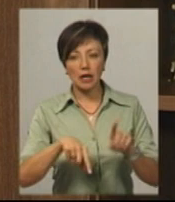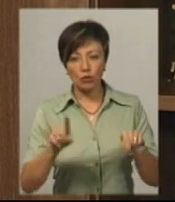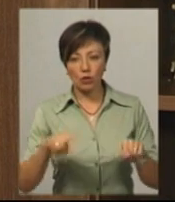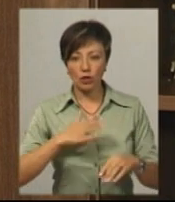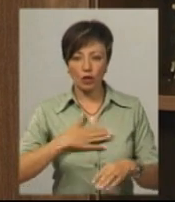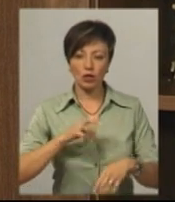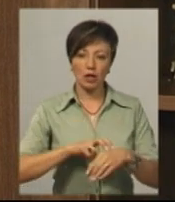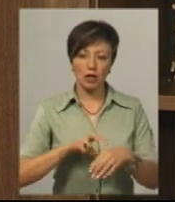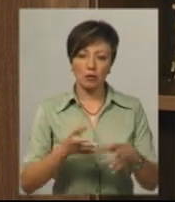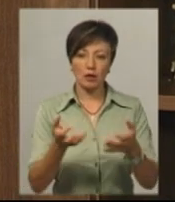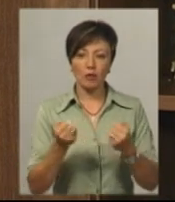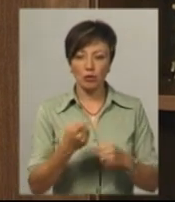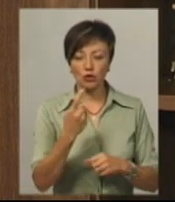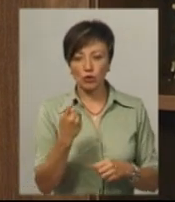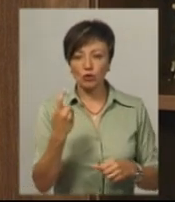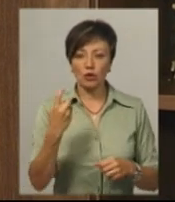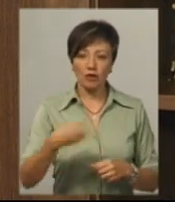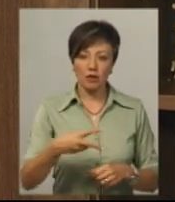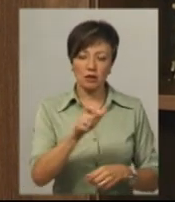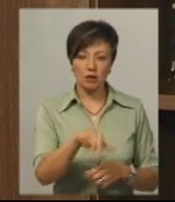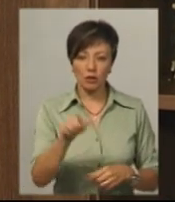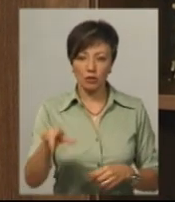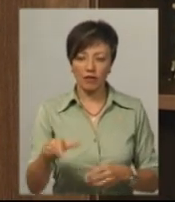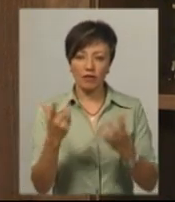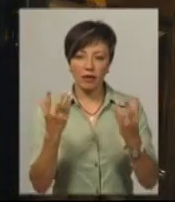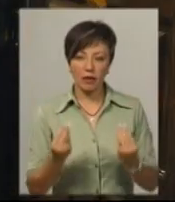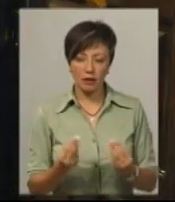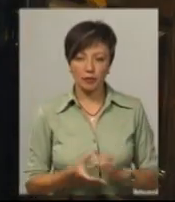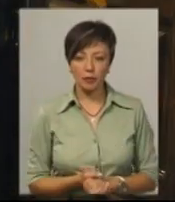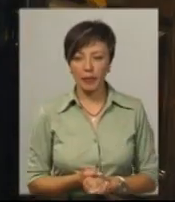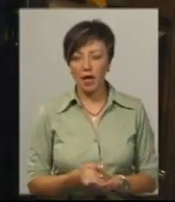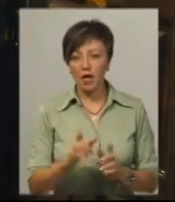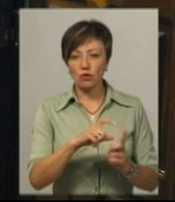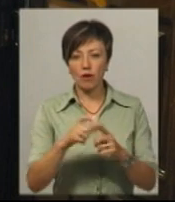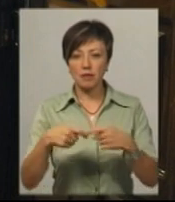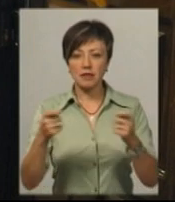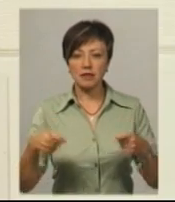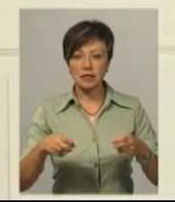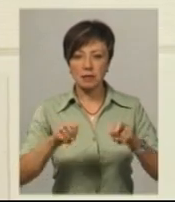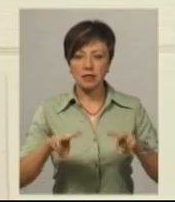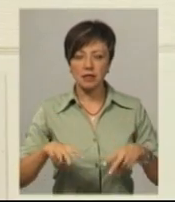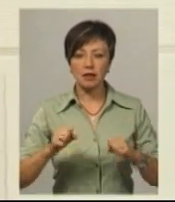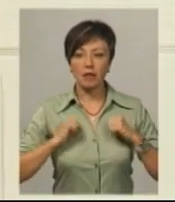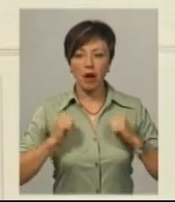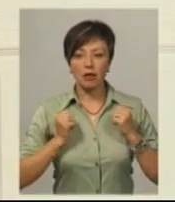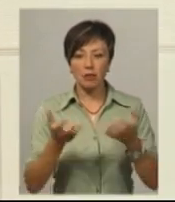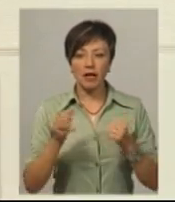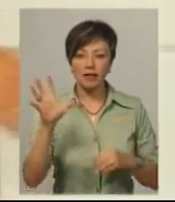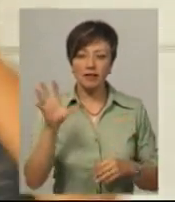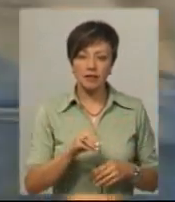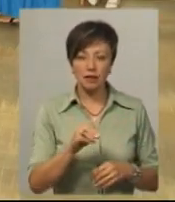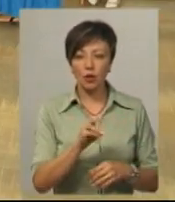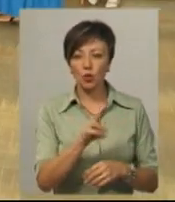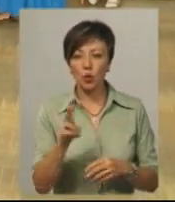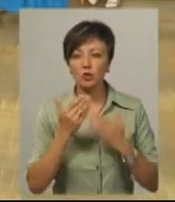наші лікарі приймають по 100-120 пацієнтів в день. За словами завідувача, спеціалісти намагаються прийняти всіх пацієнтів,